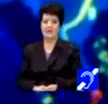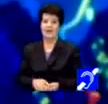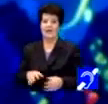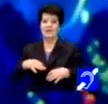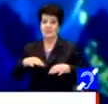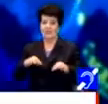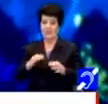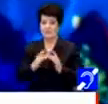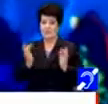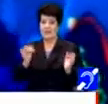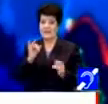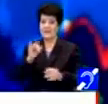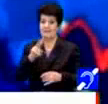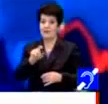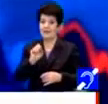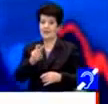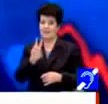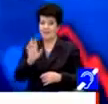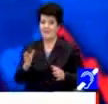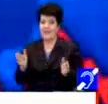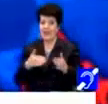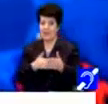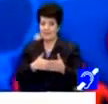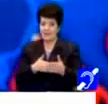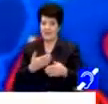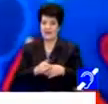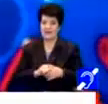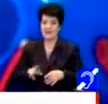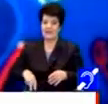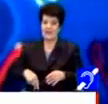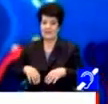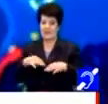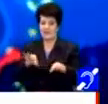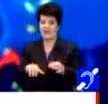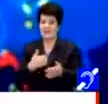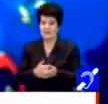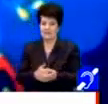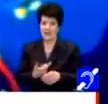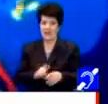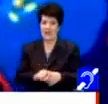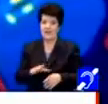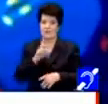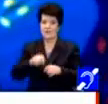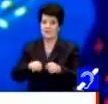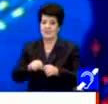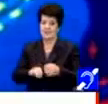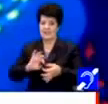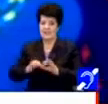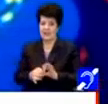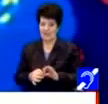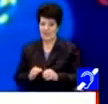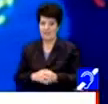Circulația rutieră pe podul Ismail va fi limitată. Restricțiile au fost impuse de Direcția Generală Transport din Chișinău, care a făcut o expertiză detaliată